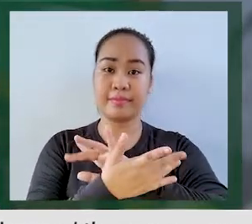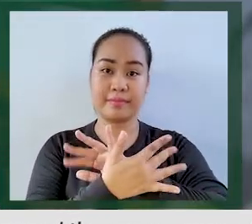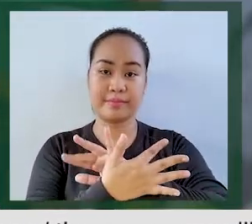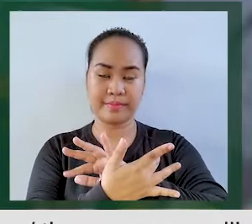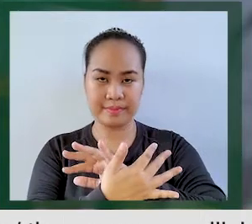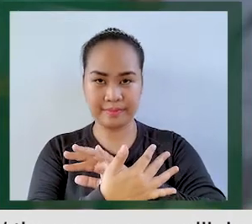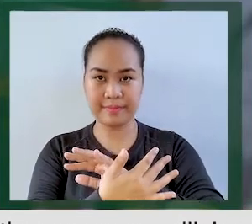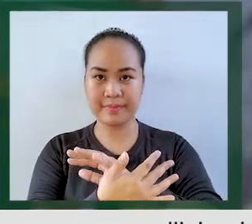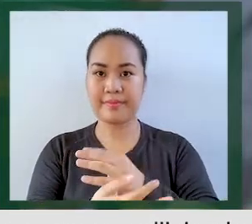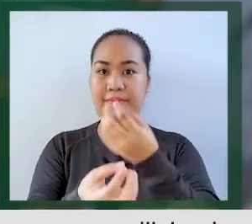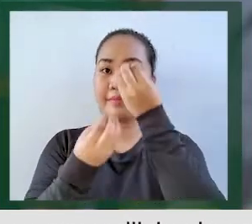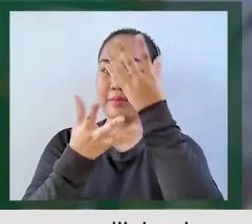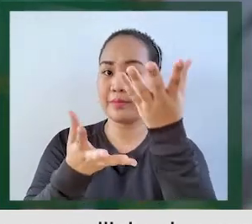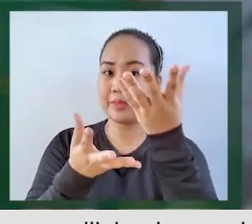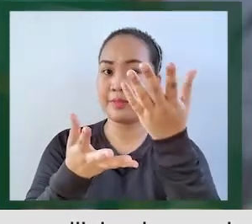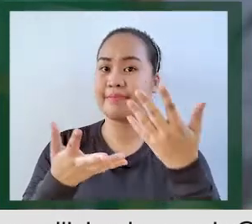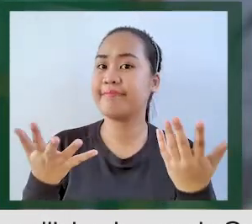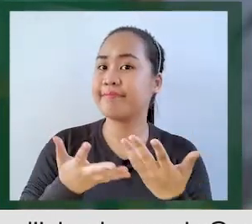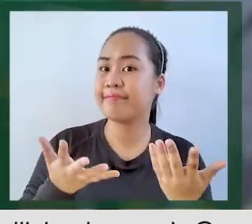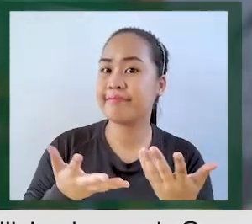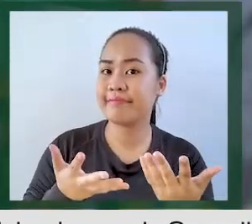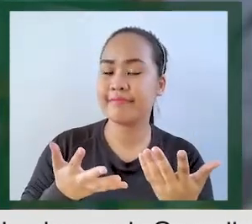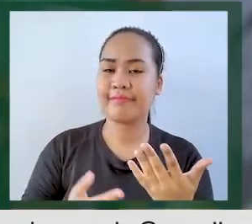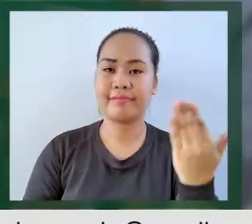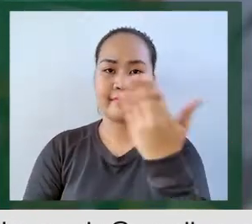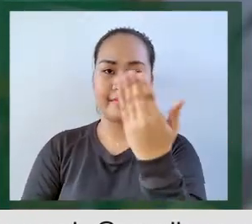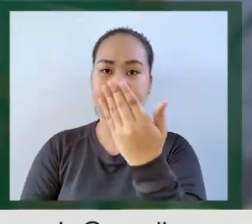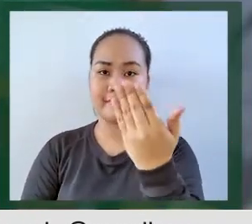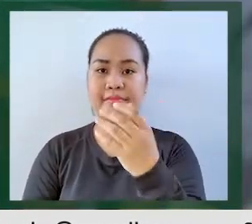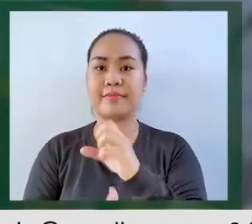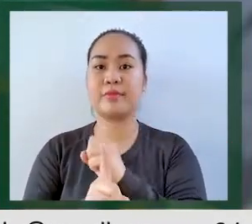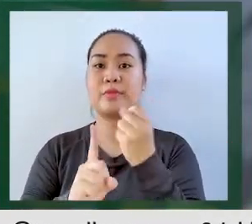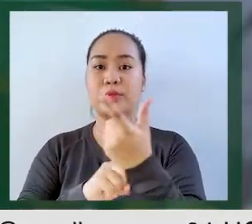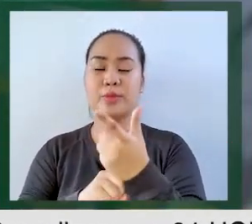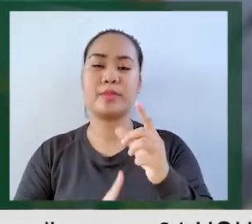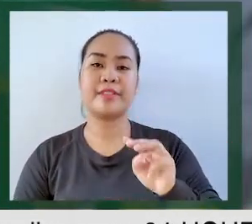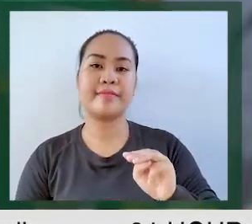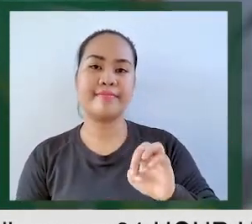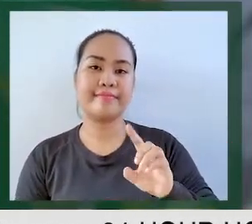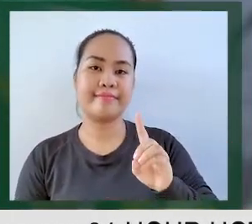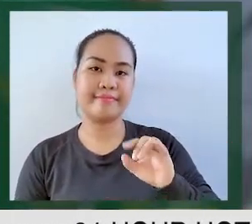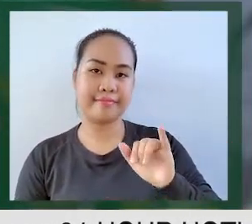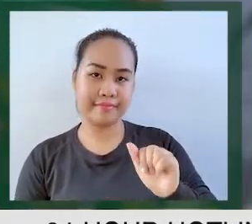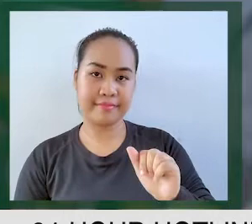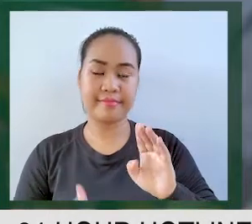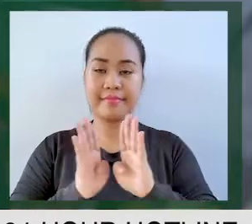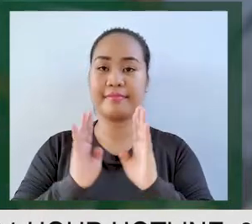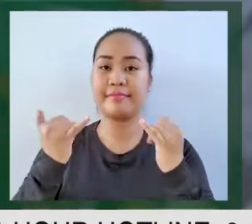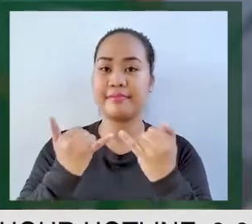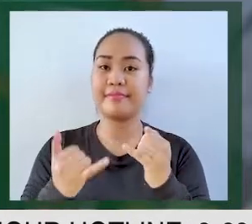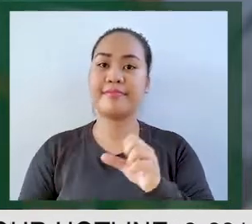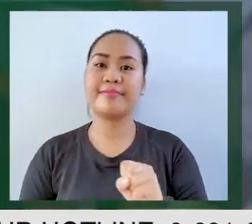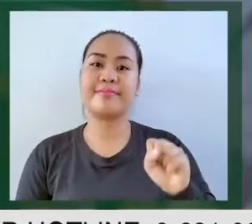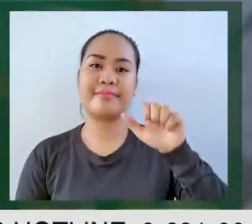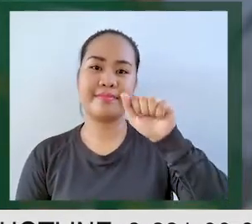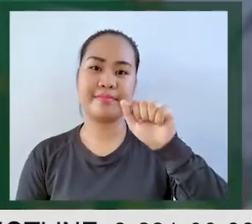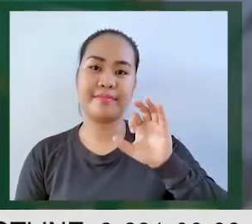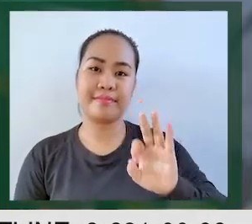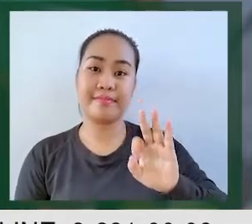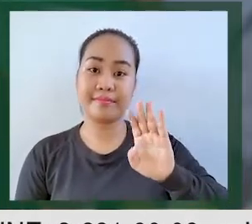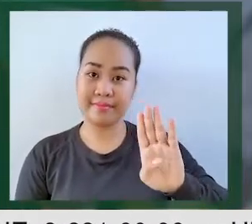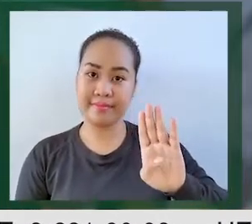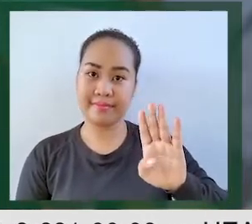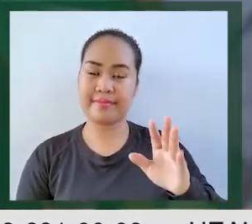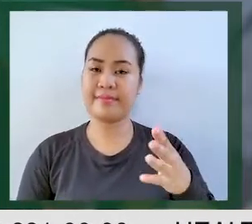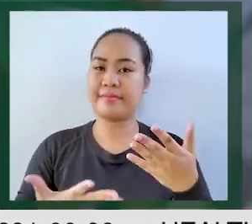ang ating COVID updates no ay aired sa ating mga social media accounts, sa ating Barangay San Antonio Pasig City